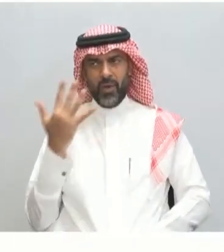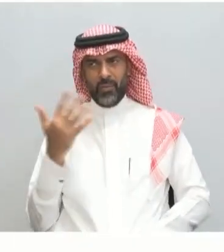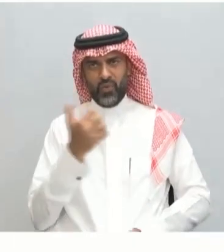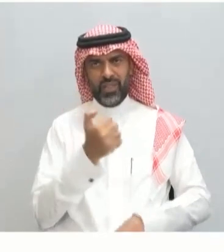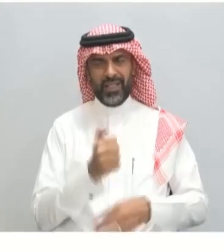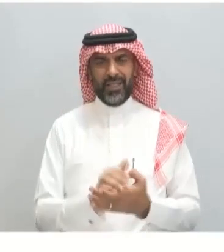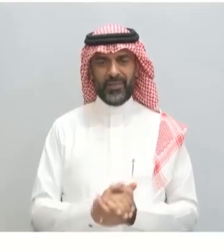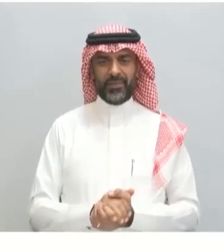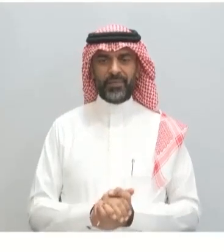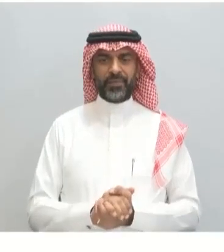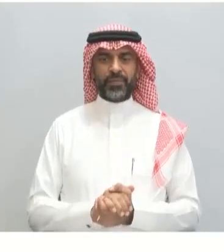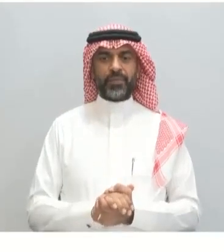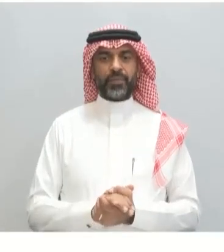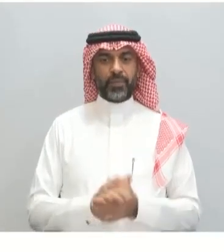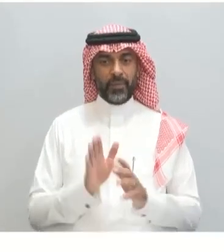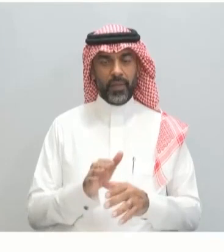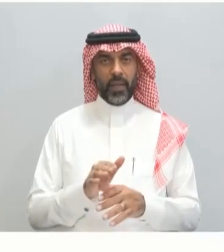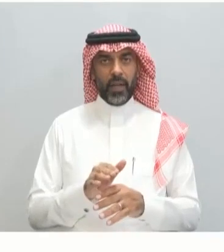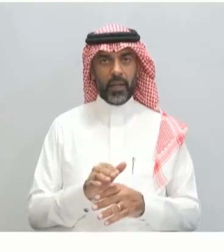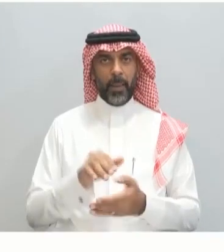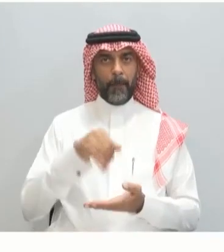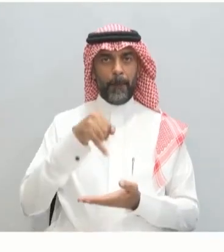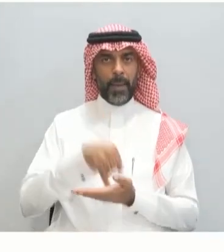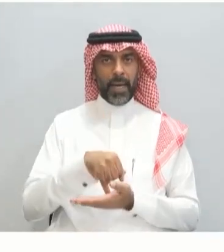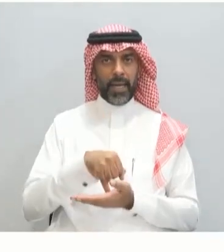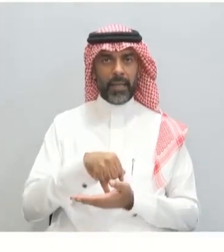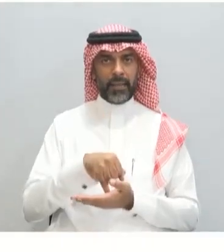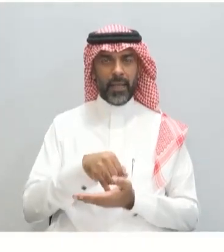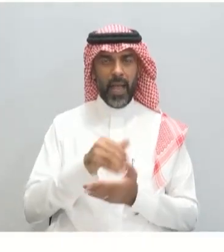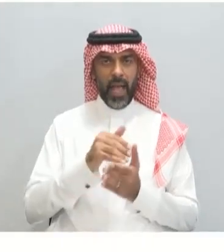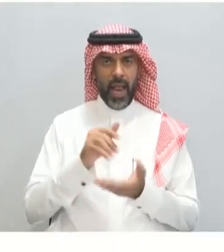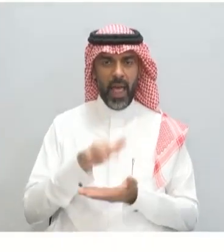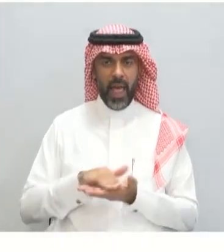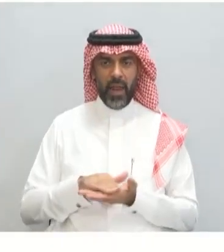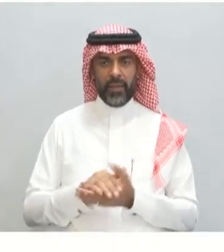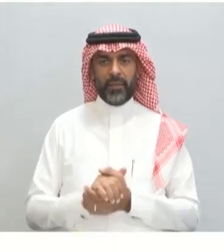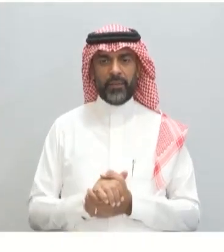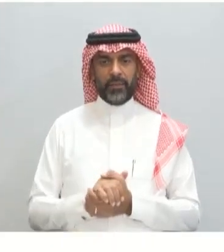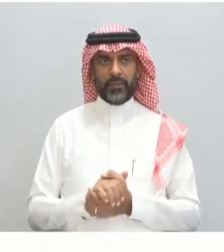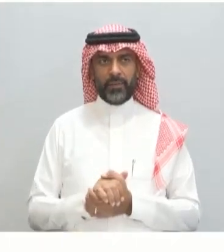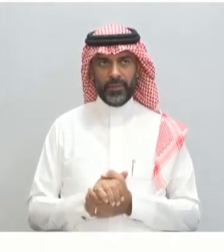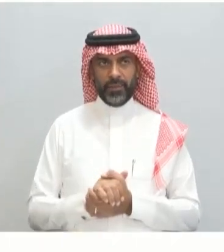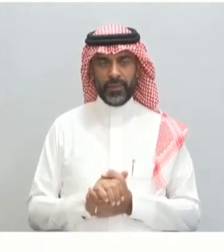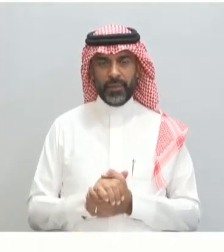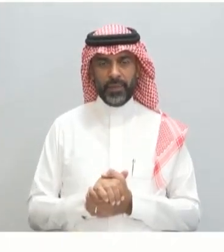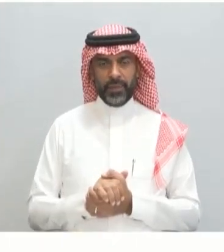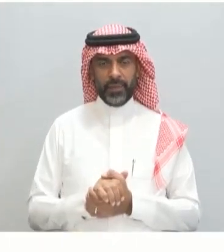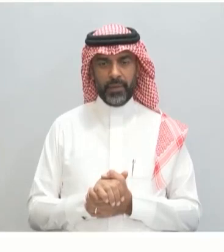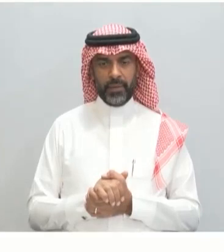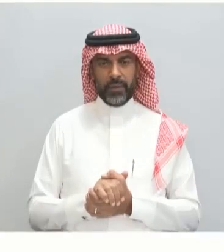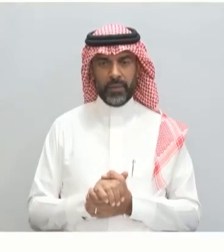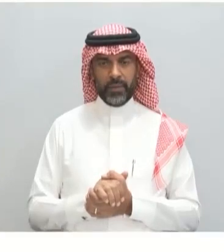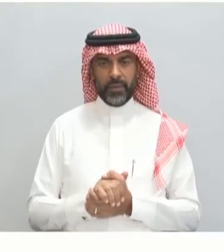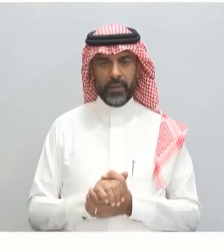اليوم وايضا مركز مدار الارض النتائج المترتبه على حركه الارض حول